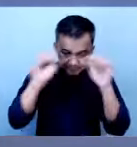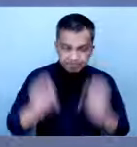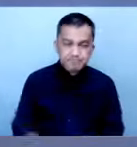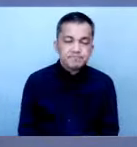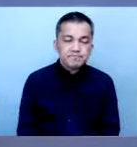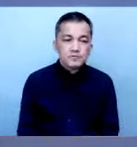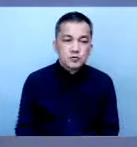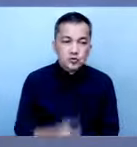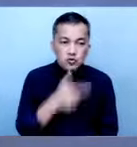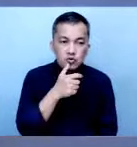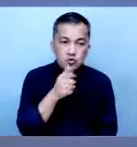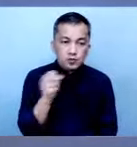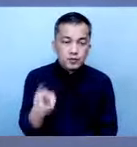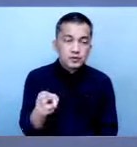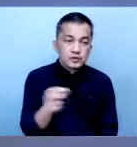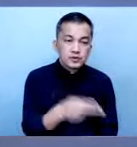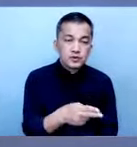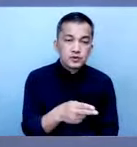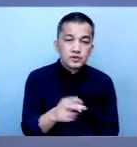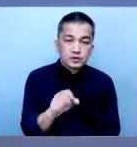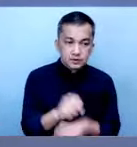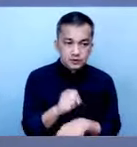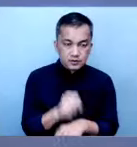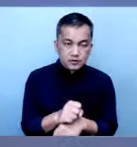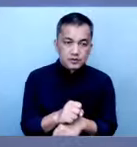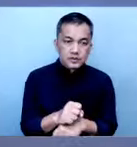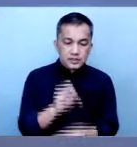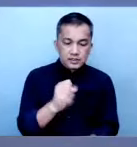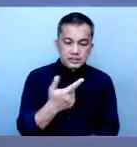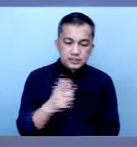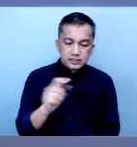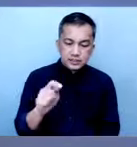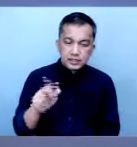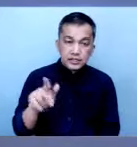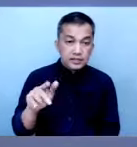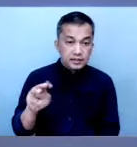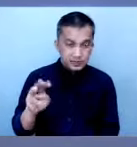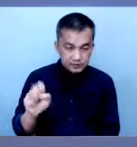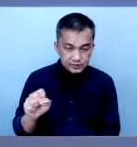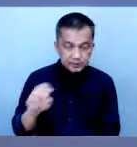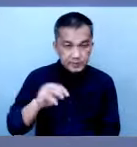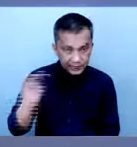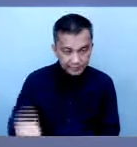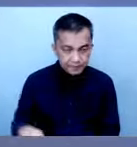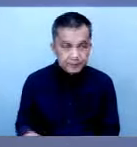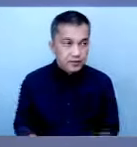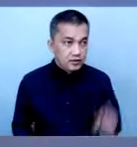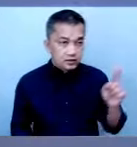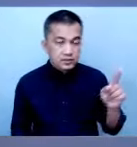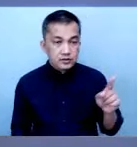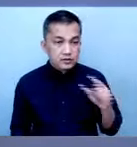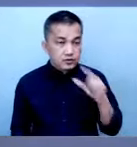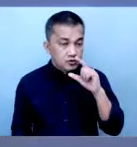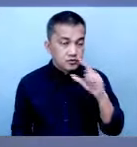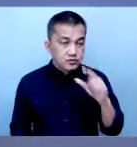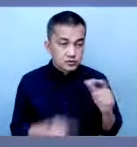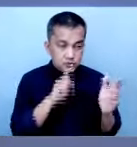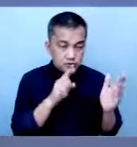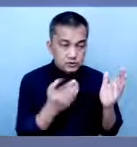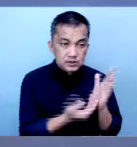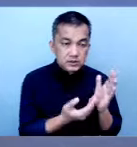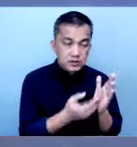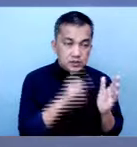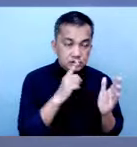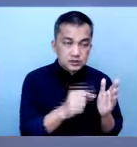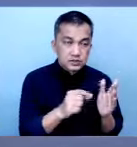ang magpapatupad itong sapina? Trabaho po ito ng Sergeant at Arms kung sa Metro Manila. Pero sa mga testigo sa labas po ng Metro